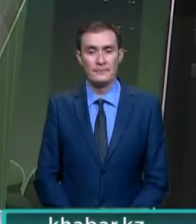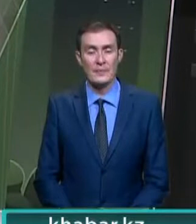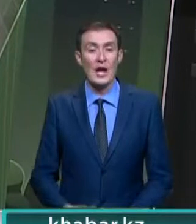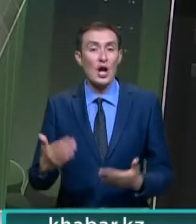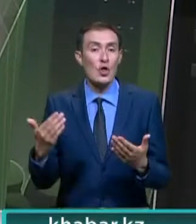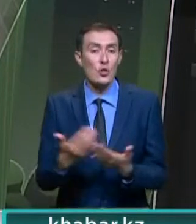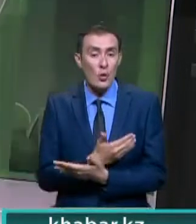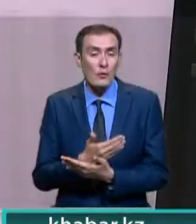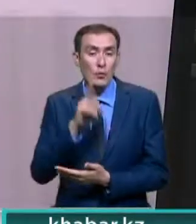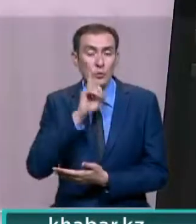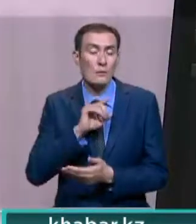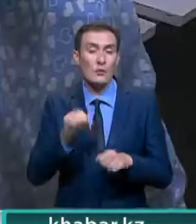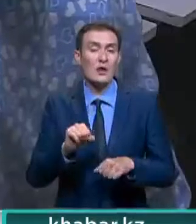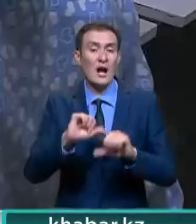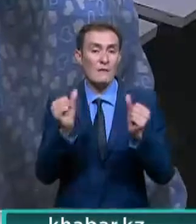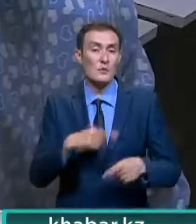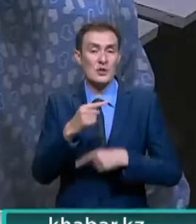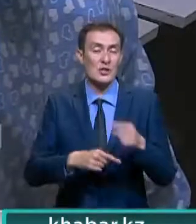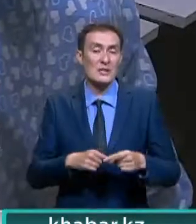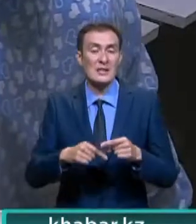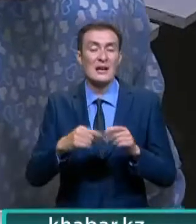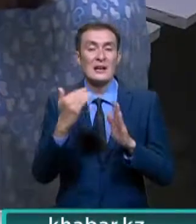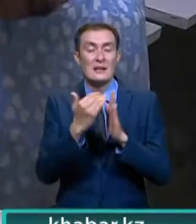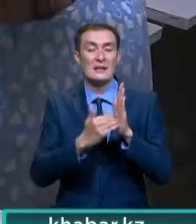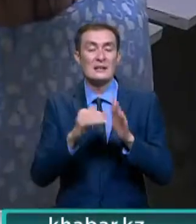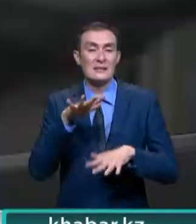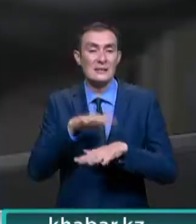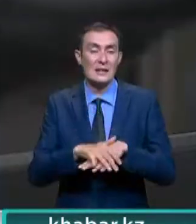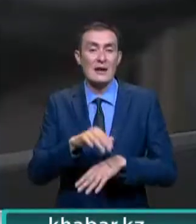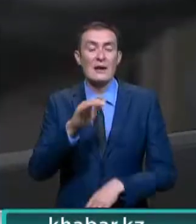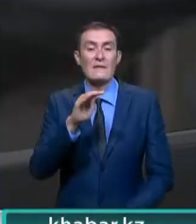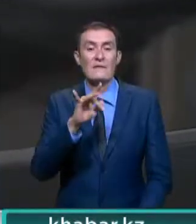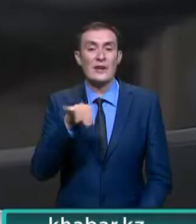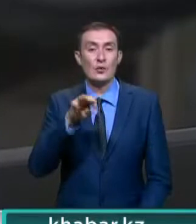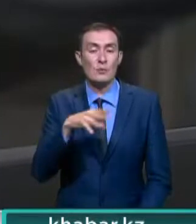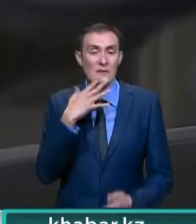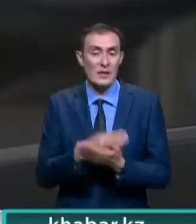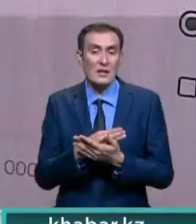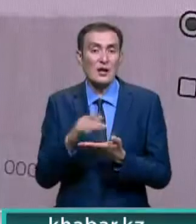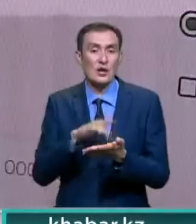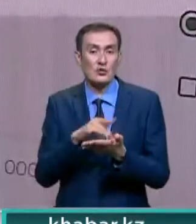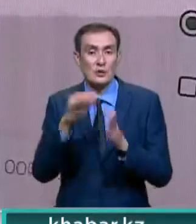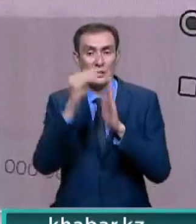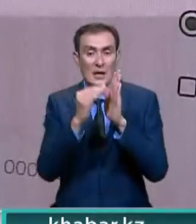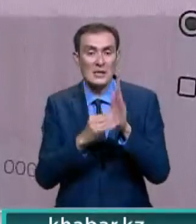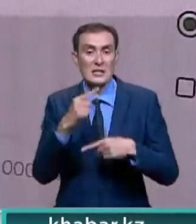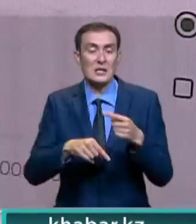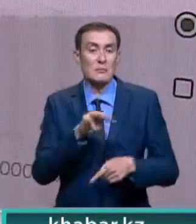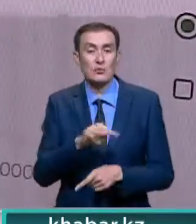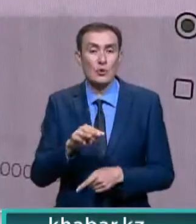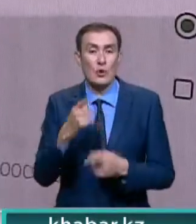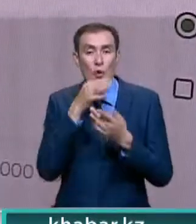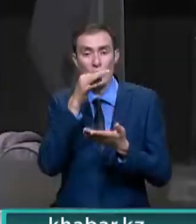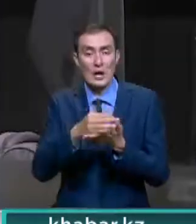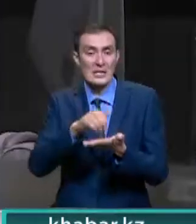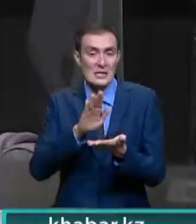Новую цифровую ипотеку можно оформить через сайт Freedom Finance Bank. Всего за сутки необходимо лишь ввести свои расчетные данные. За несколько минут вы получите